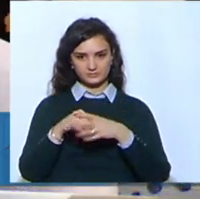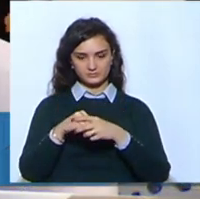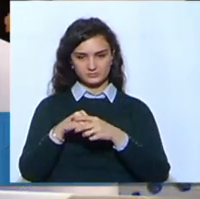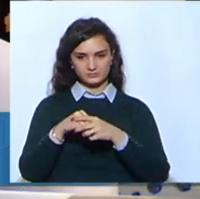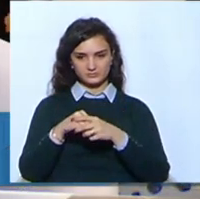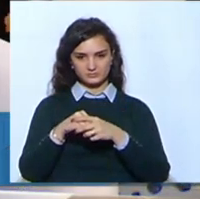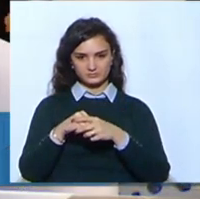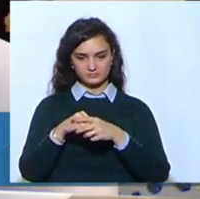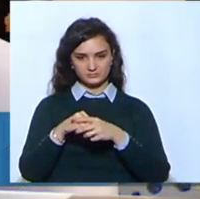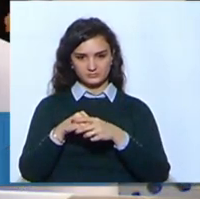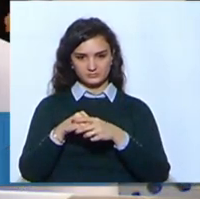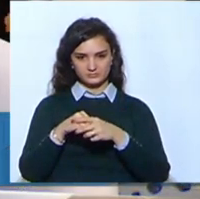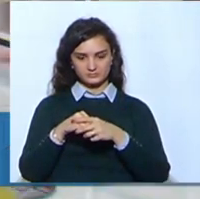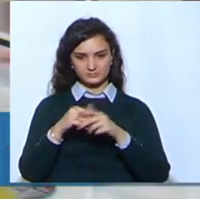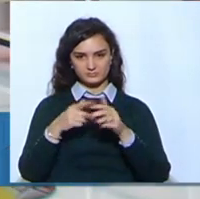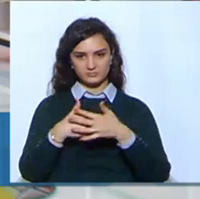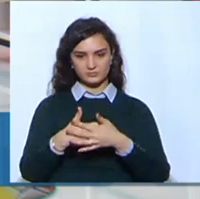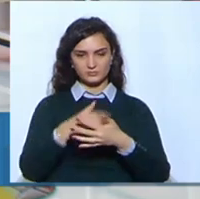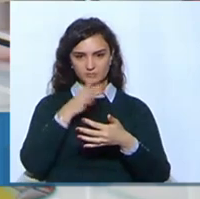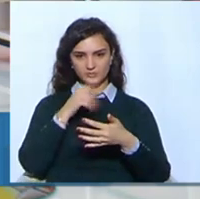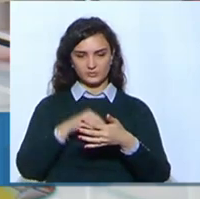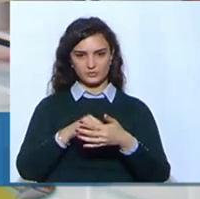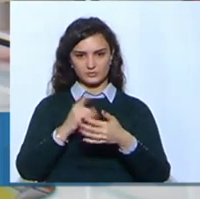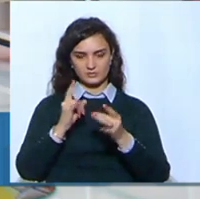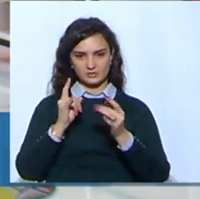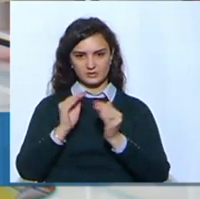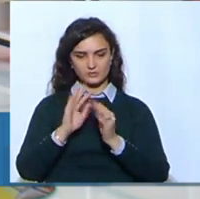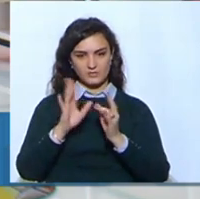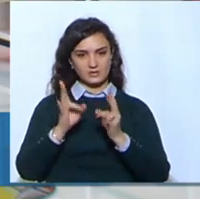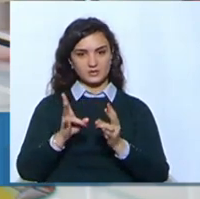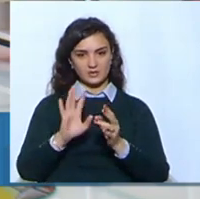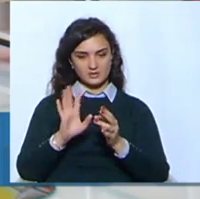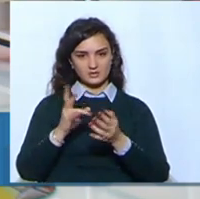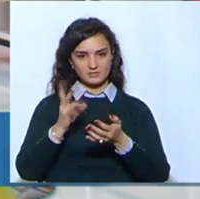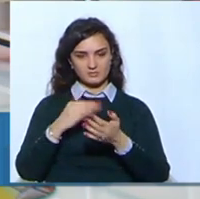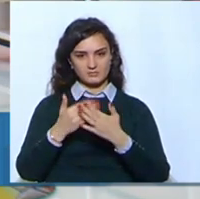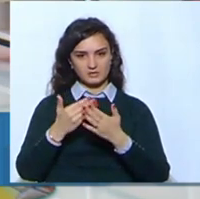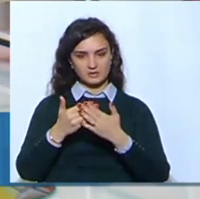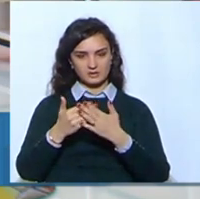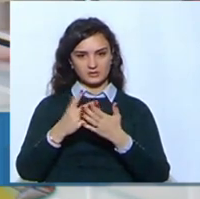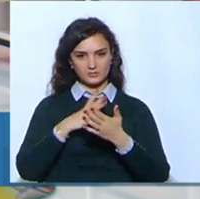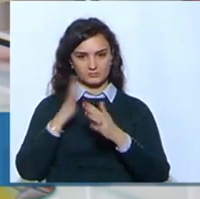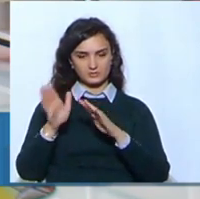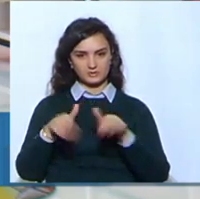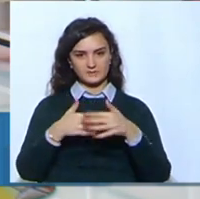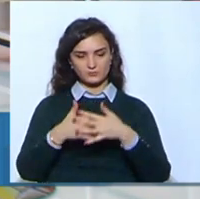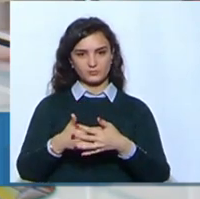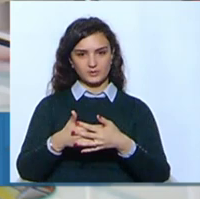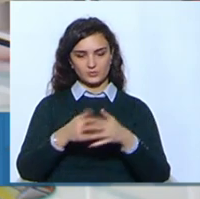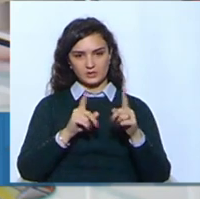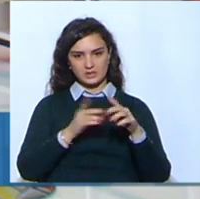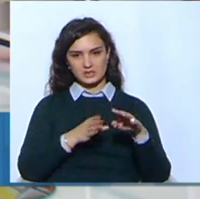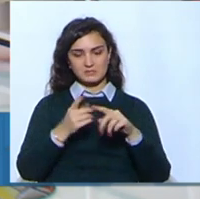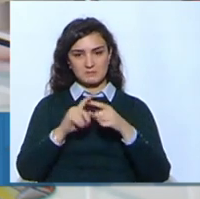უნდა გავითვალისწინოთ ისიც, რომ შეიძლება მუსვლატყოფნის პერიოდში ნაყოფი არ დაზარალდეს, მაგრამ მაგალითად გამოიარა სამშობიარო გზები და